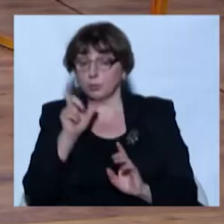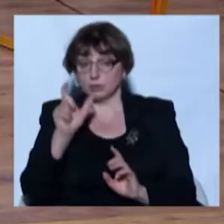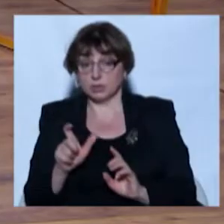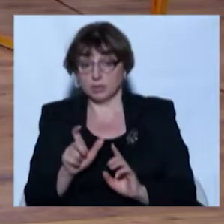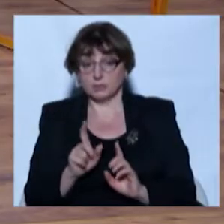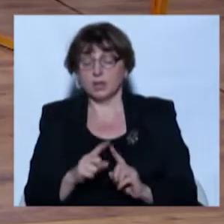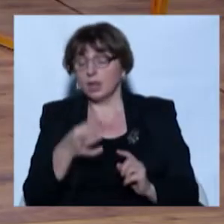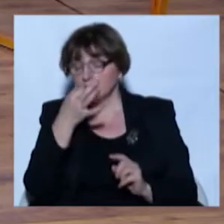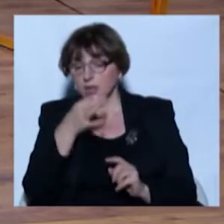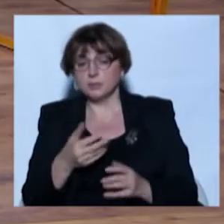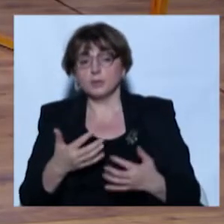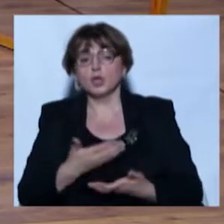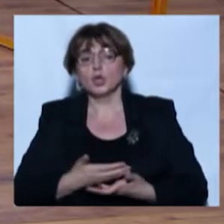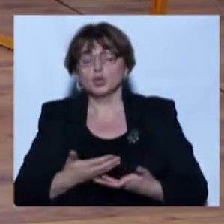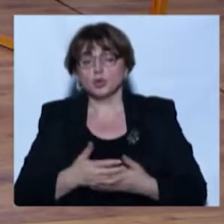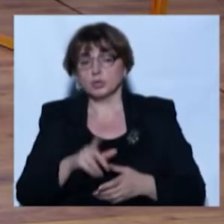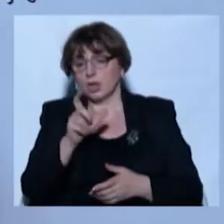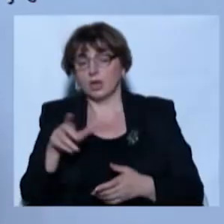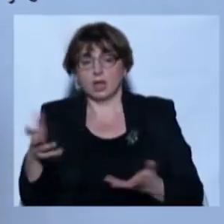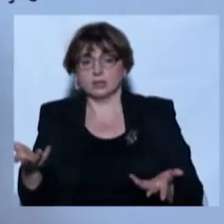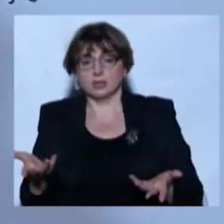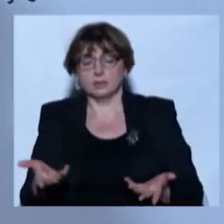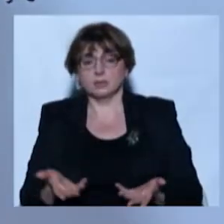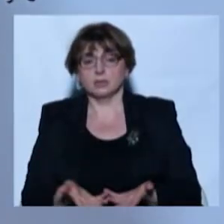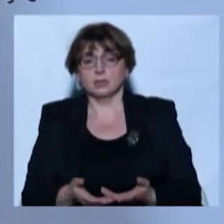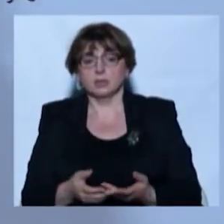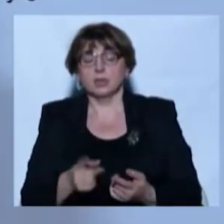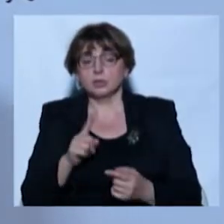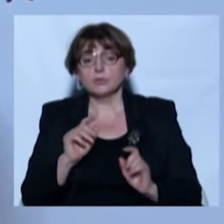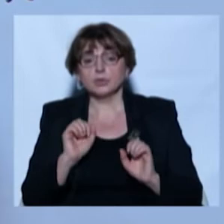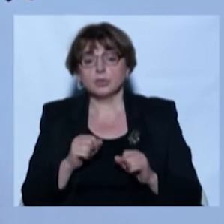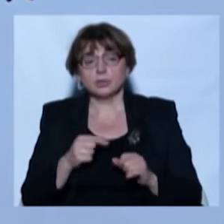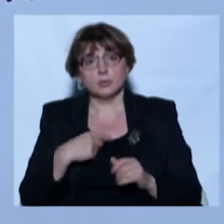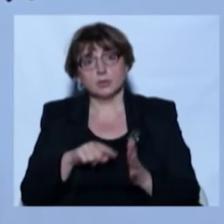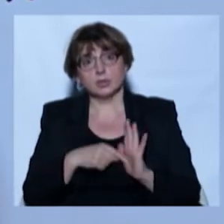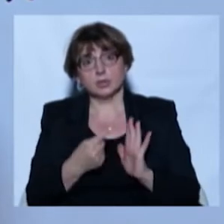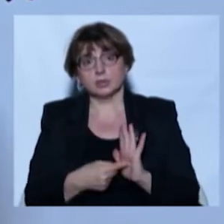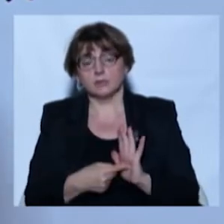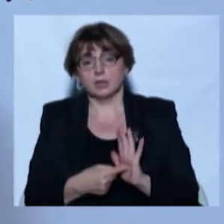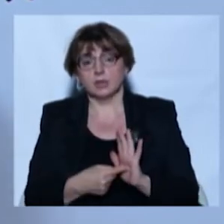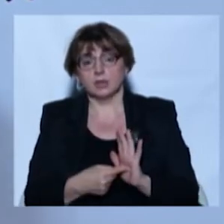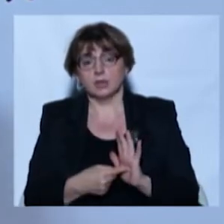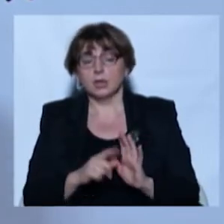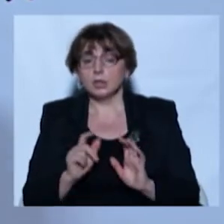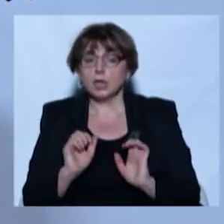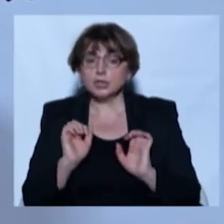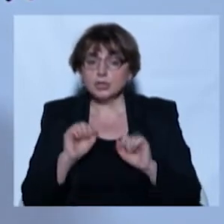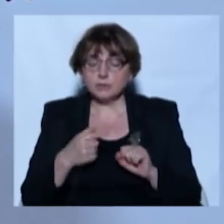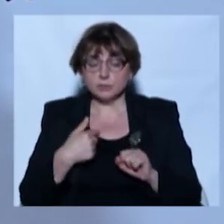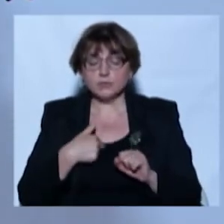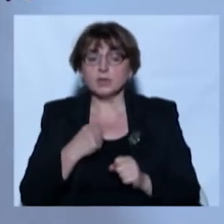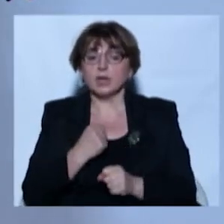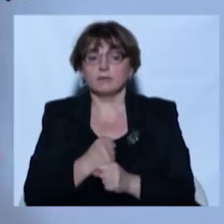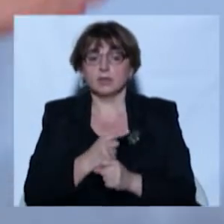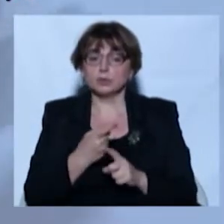არამედ ნებისმიერ ცოცხალ არსებას. თქვენ შეიძლება გაგიჩნდეთ კითხვა: რა შეგიძლიათ თქვენ